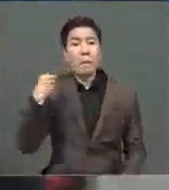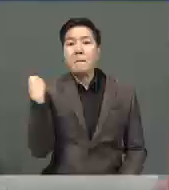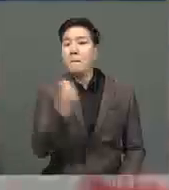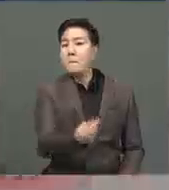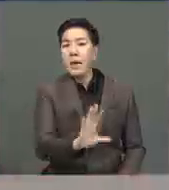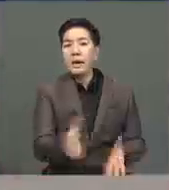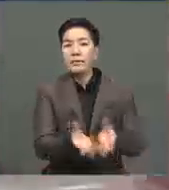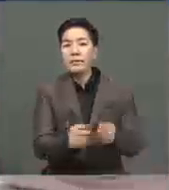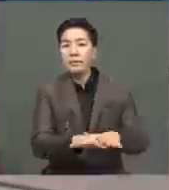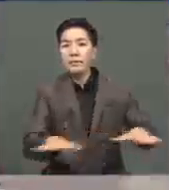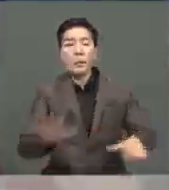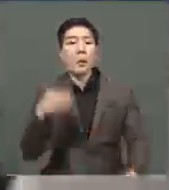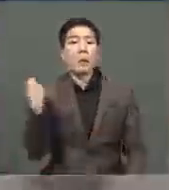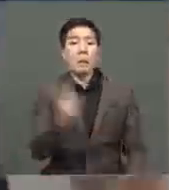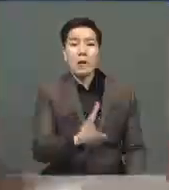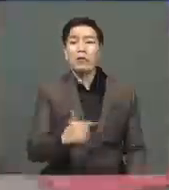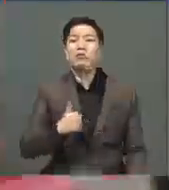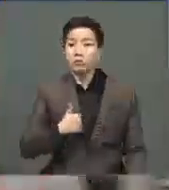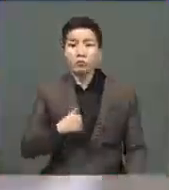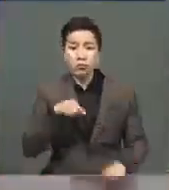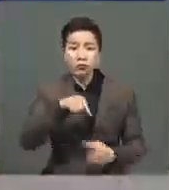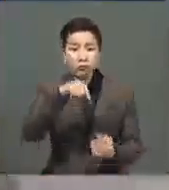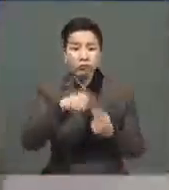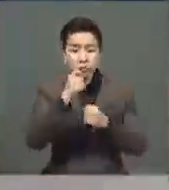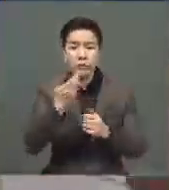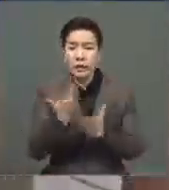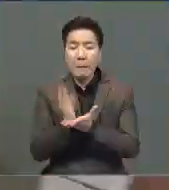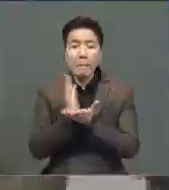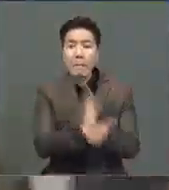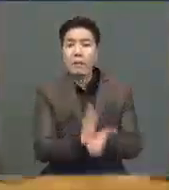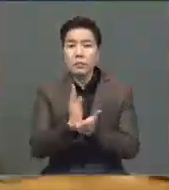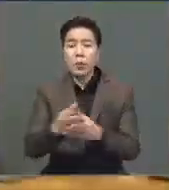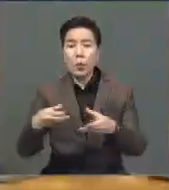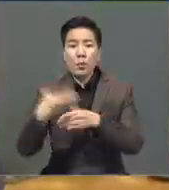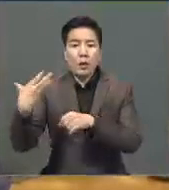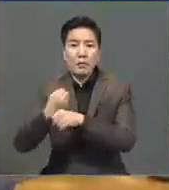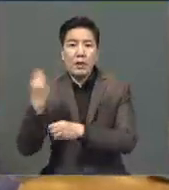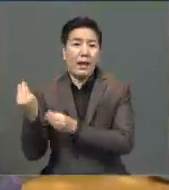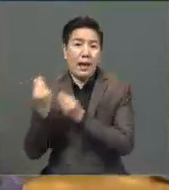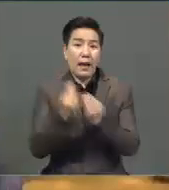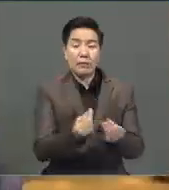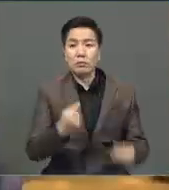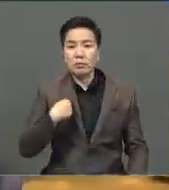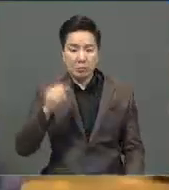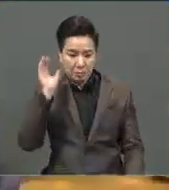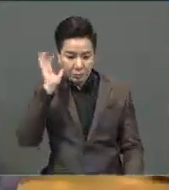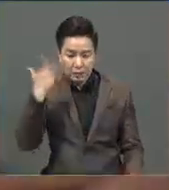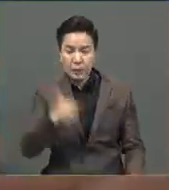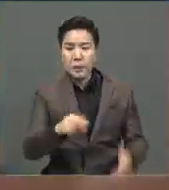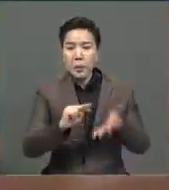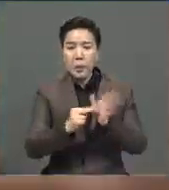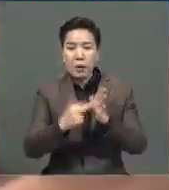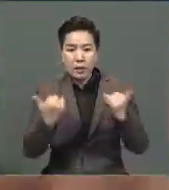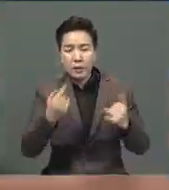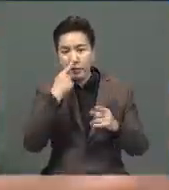ไม่อนุญาตให้ใช้สถานที่ก็ตามแล้วก็ปฏิเสธเรื่องของเงินบริจาคต่างๆจากพรรคการเมืองพรรคหนึ่งนะคะโดยเชื่อว่าเป็น